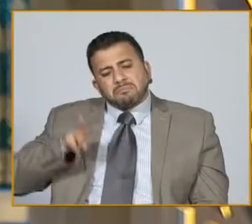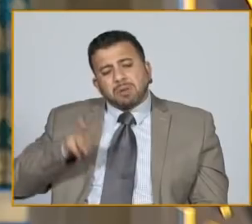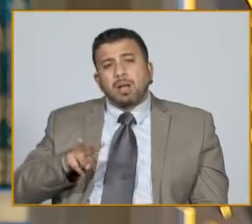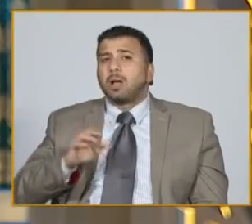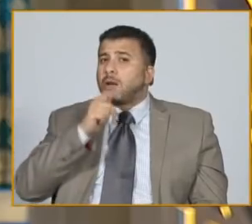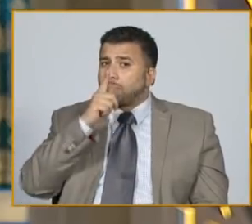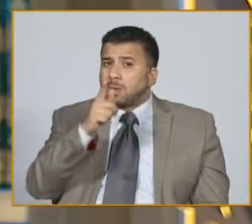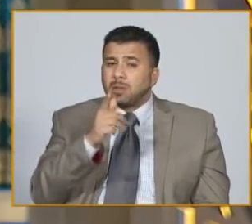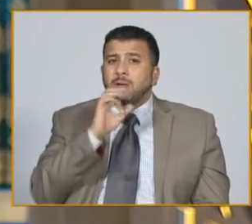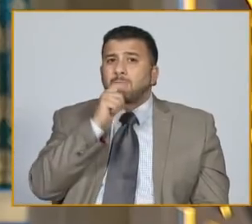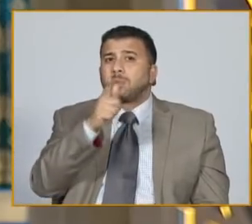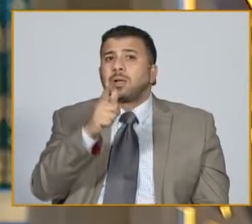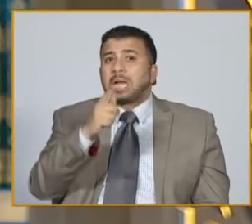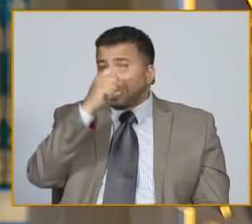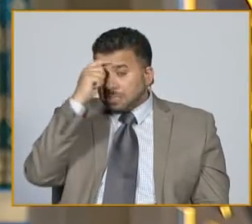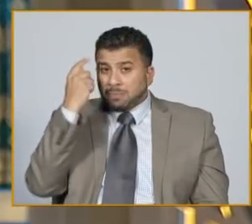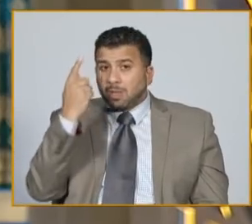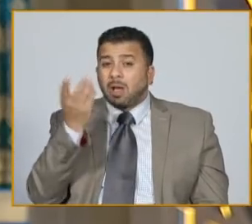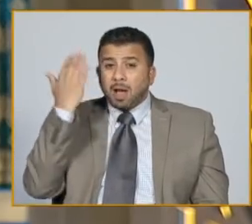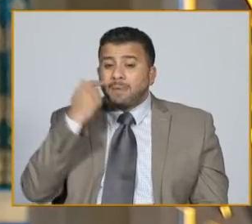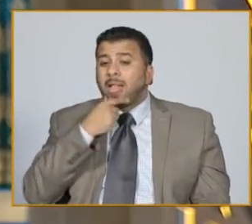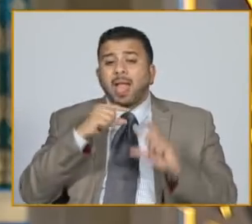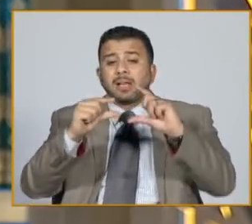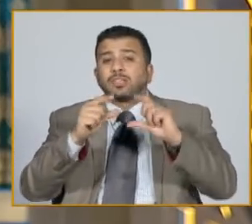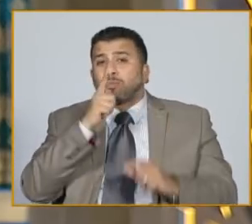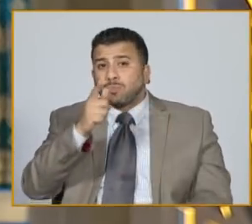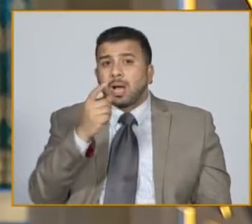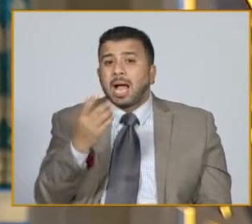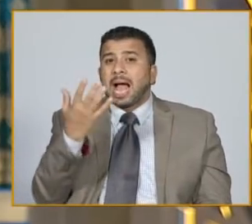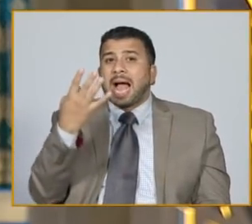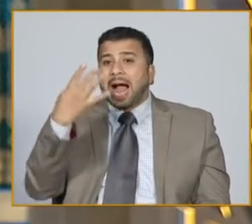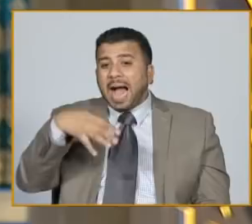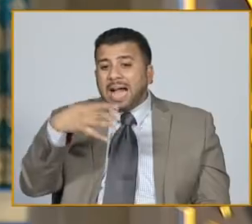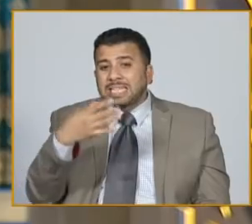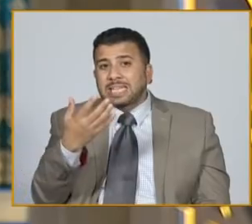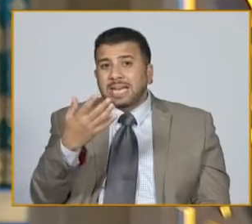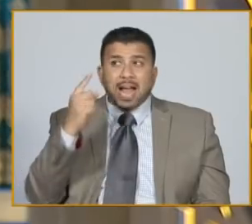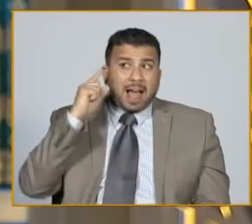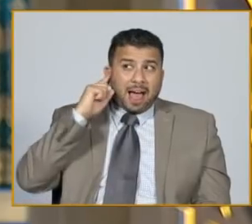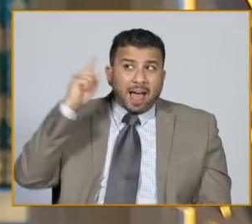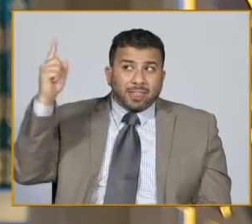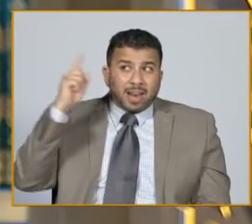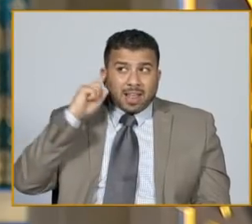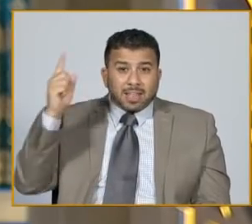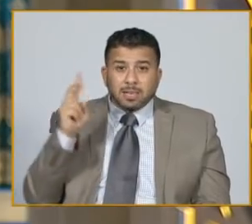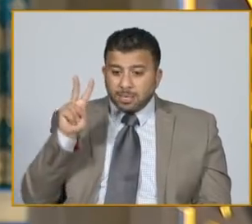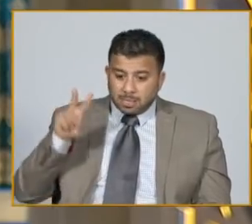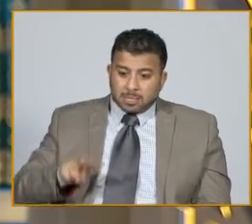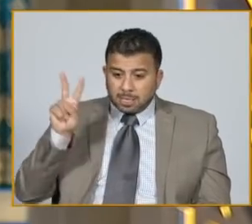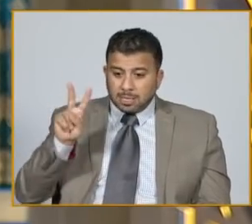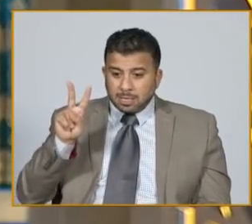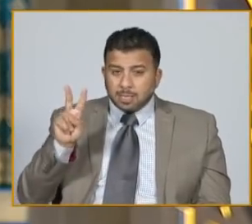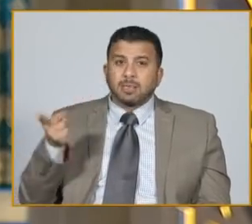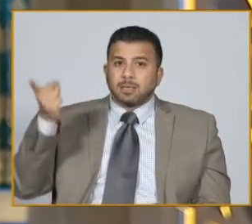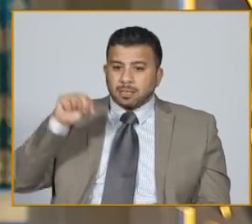صلى قبل العصر أربعا، يعني ركعتين ركعتين. فإذا أذن العصر أخت الفاضل يجوز لك أن تصلي ركعتين، ويجوز لك